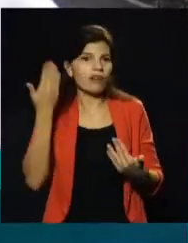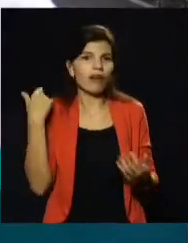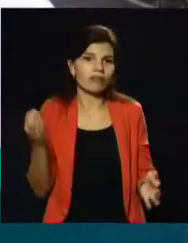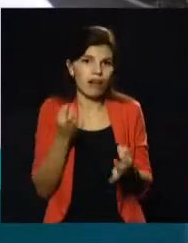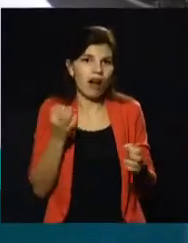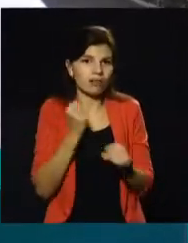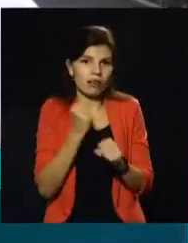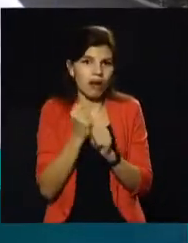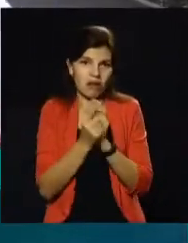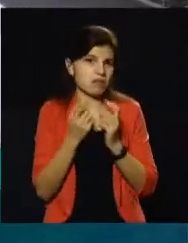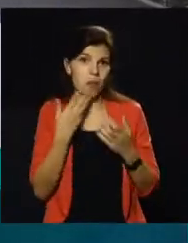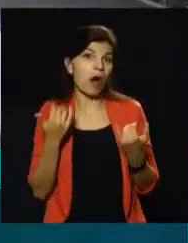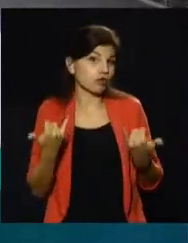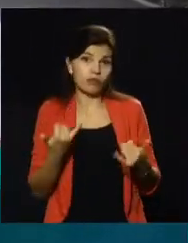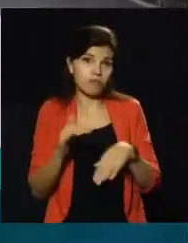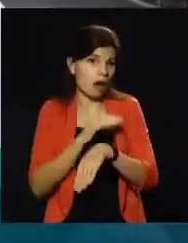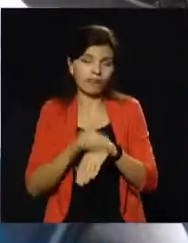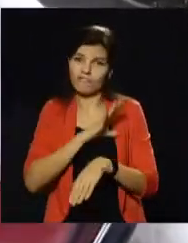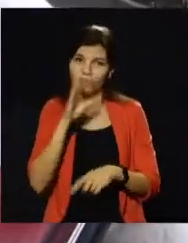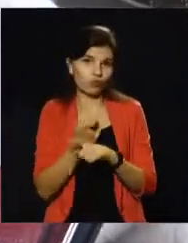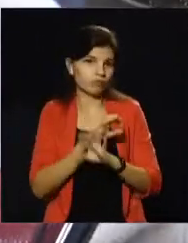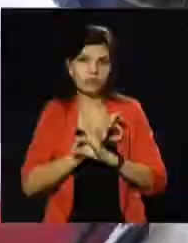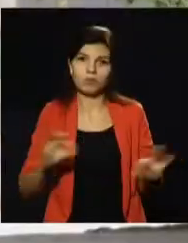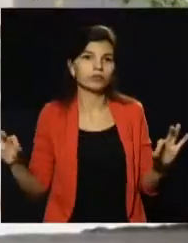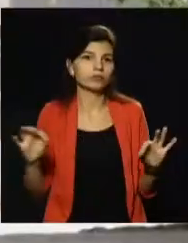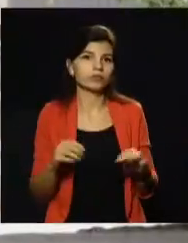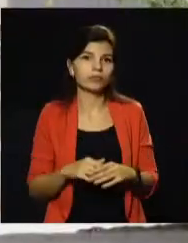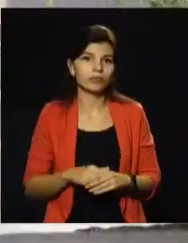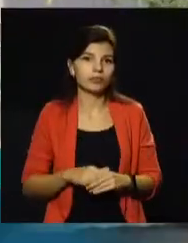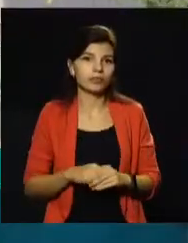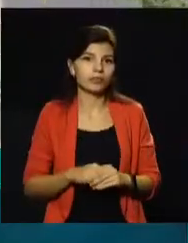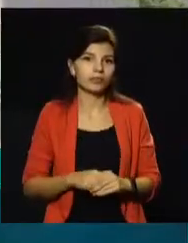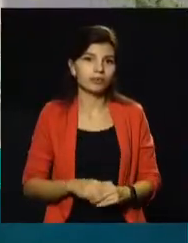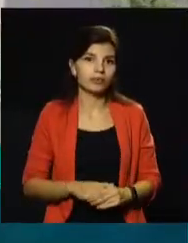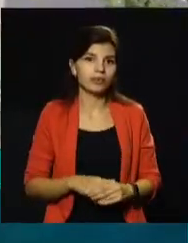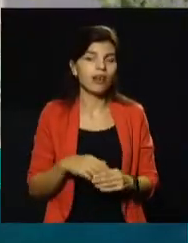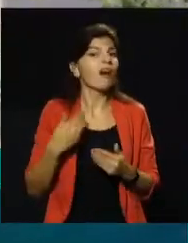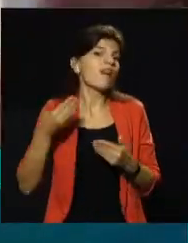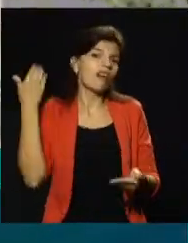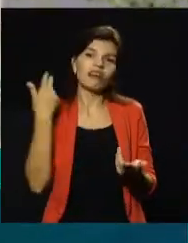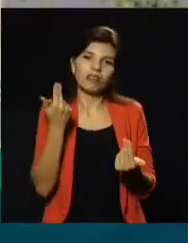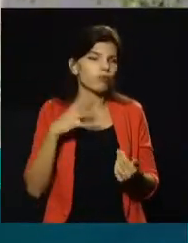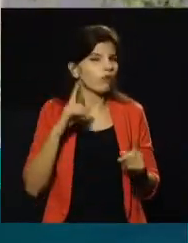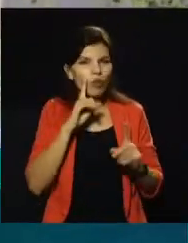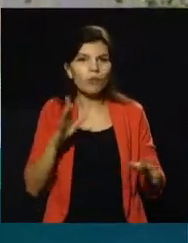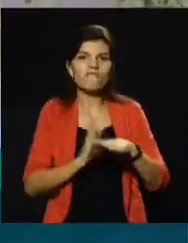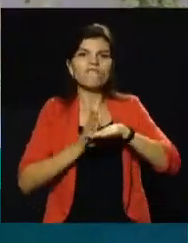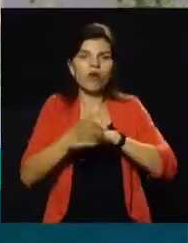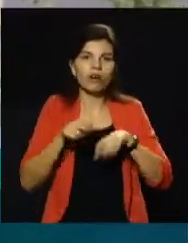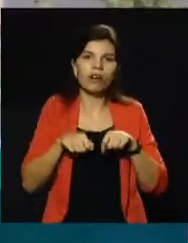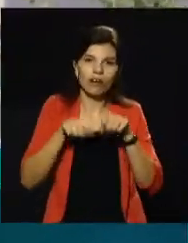ніяких робіт не велося. А зараз молодці, дуже все замечательно. Ну, до цього не зовсім удобно було, заїзду не